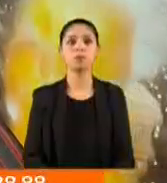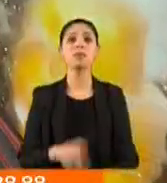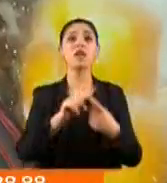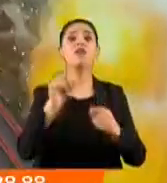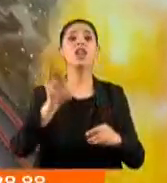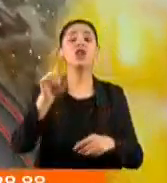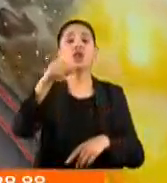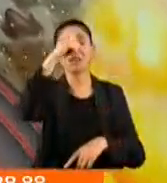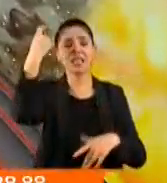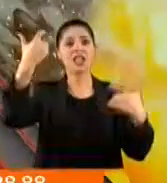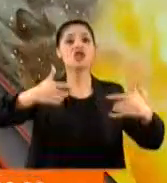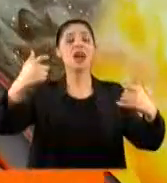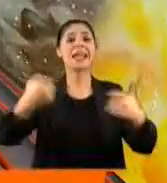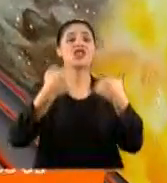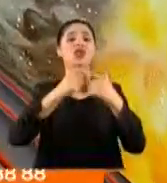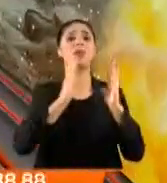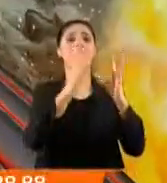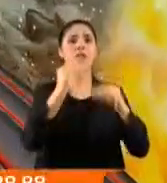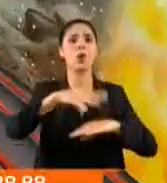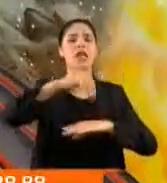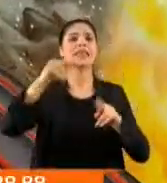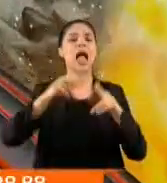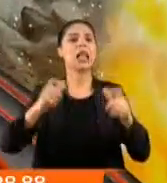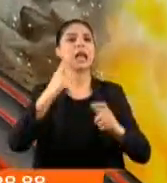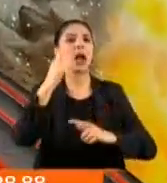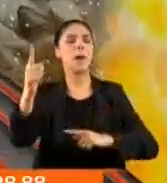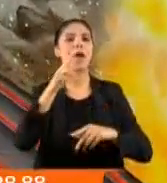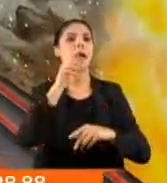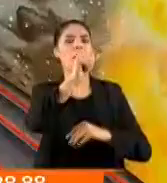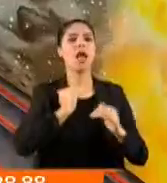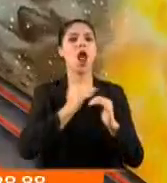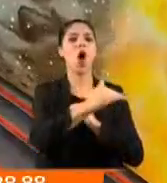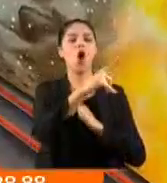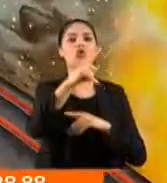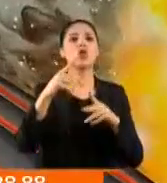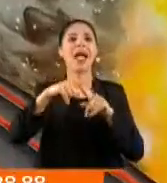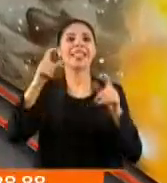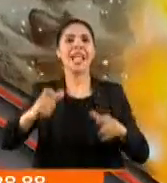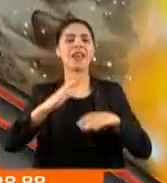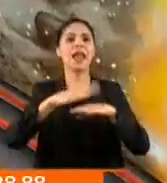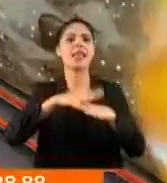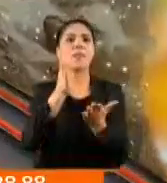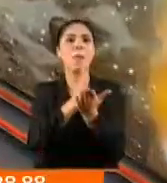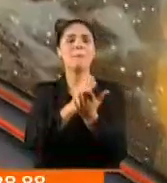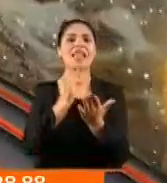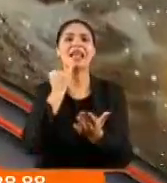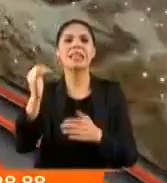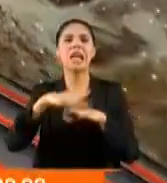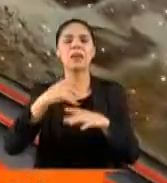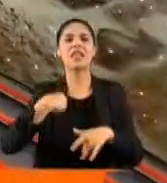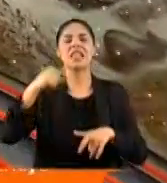Ve şimdi sıcak noktaya çatışmaların sürdüğü Dağlık Karabağ'a gidelim. Ermeni ordusu Terter'e düzenlediği saldırıda mezarlık ziyareti yapan sivilleri